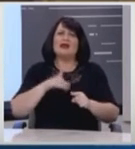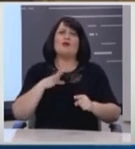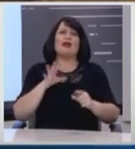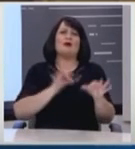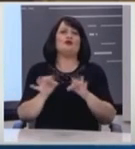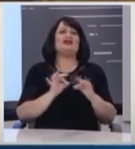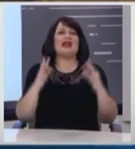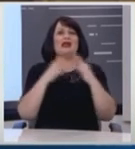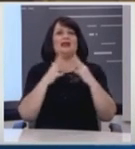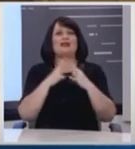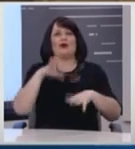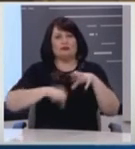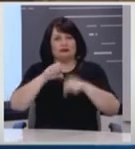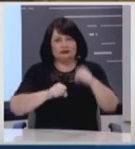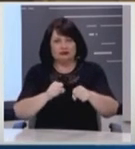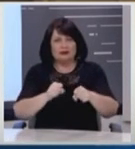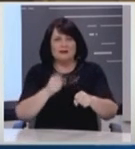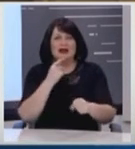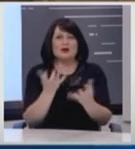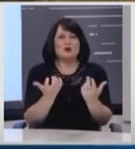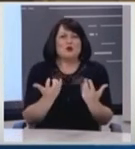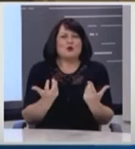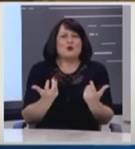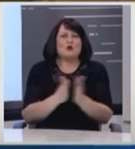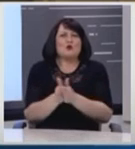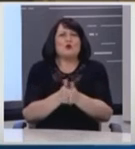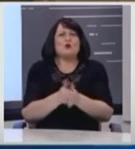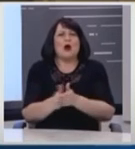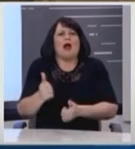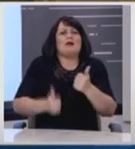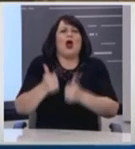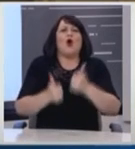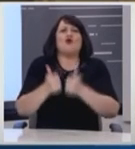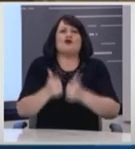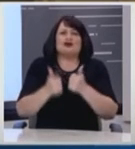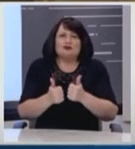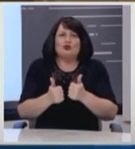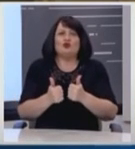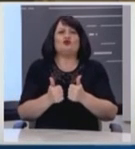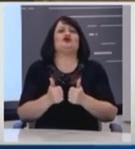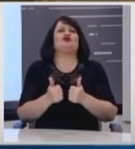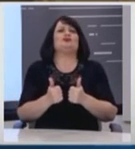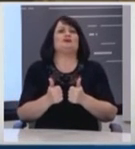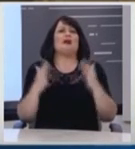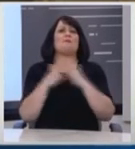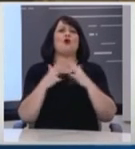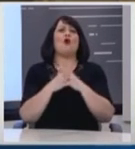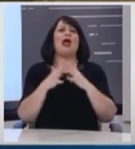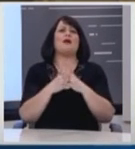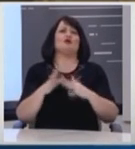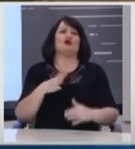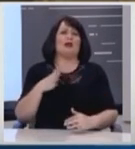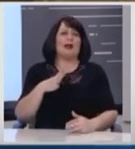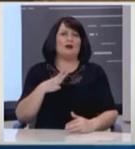τραβάνε πάνω τους όπως το μέλι της μύγες τους ισχυρούς ανταγωνισμούς, τους ιμπεριαλιστικούς πολέμους. Να